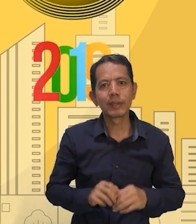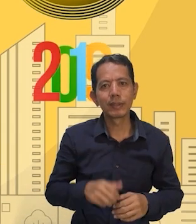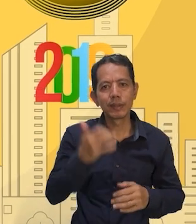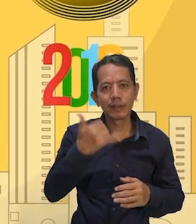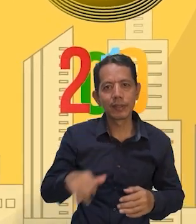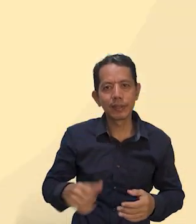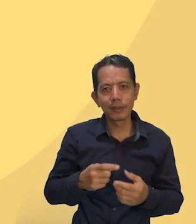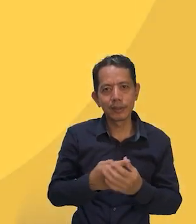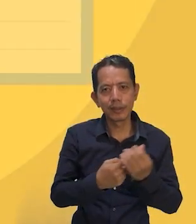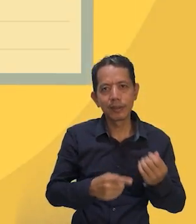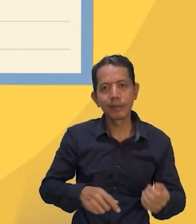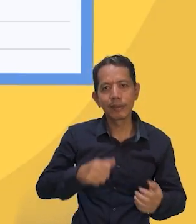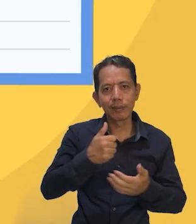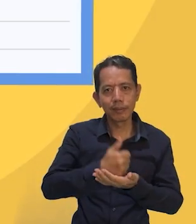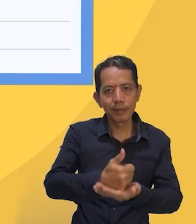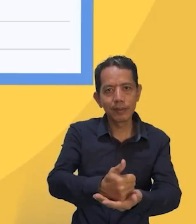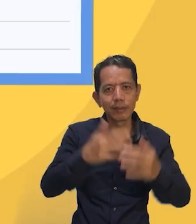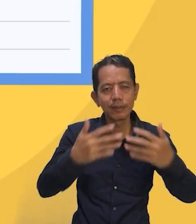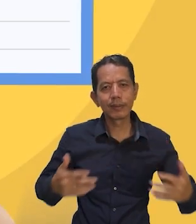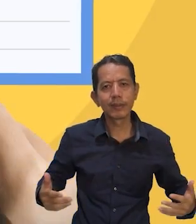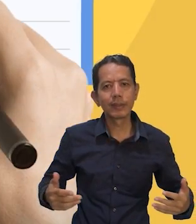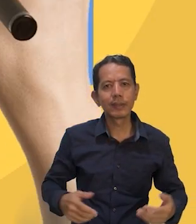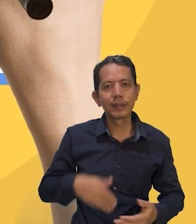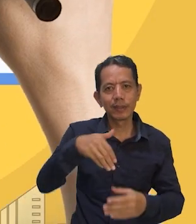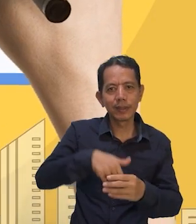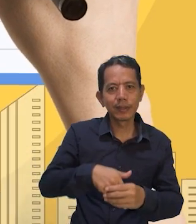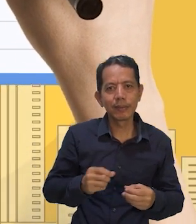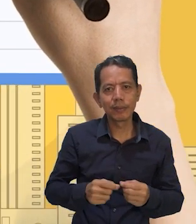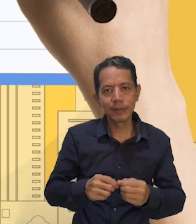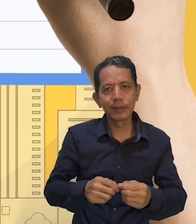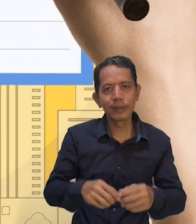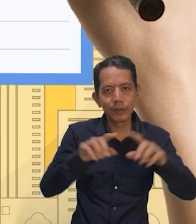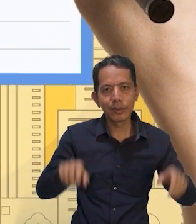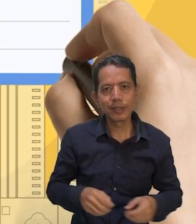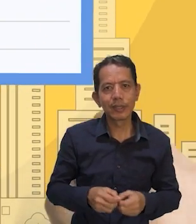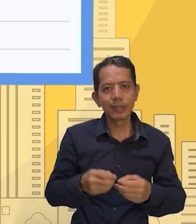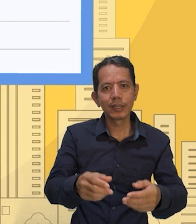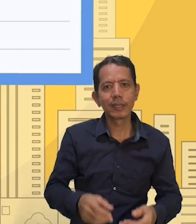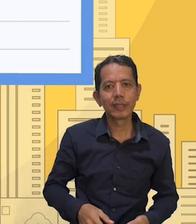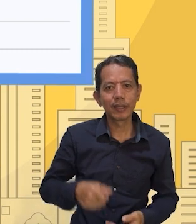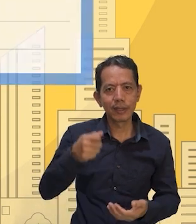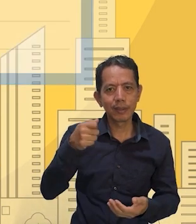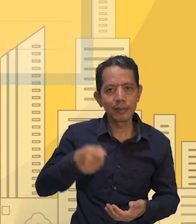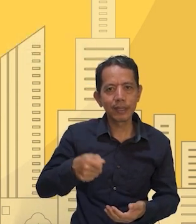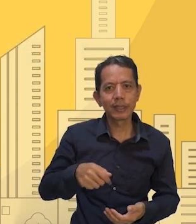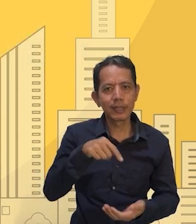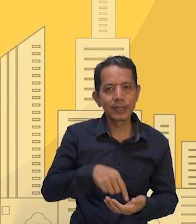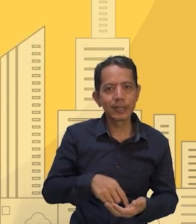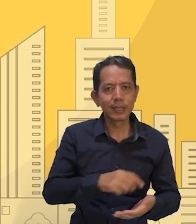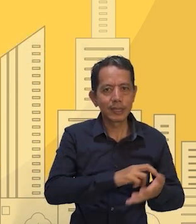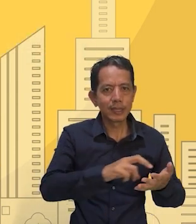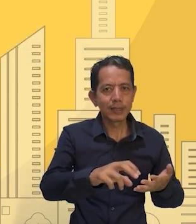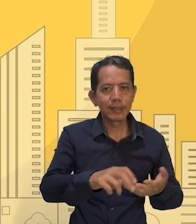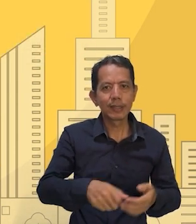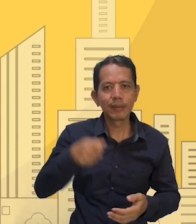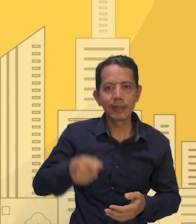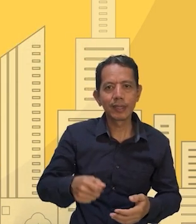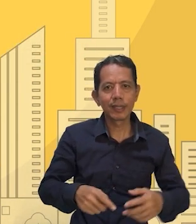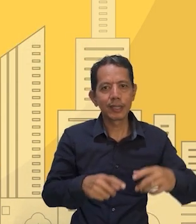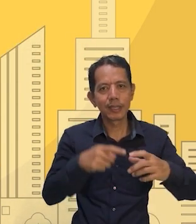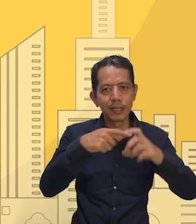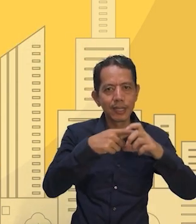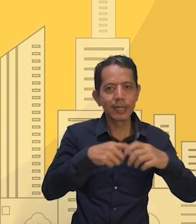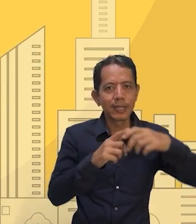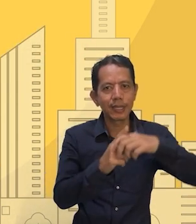2019 yang dapat membantu masyarakat dalam pembuatan surat keterangan. Aplikasi ini